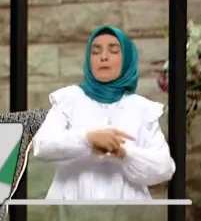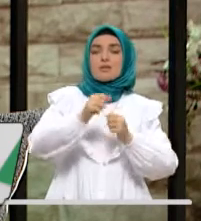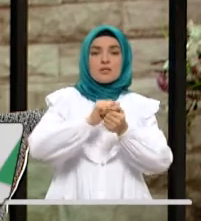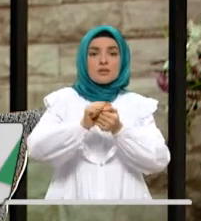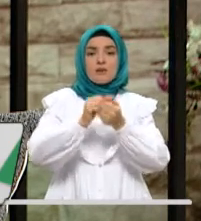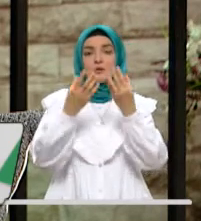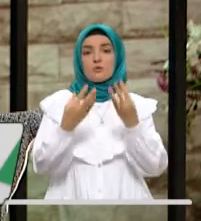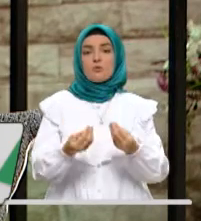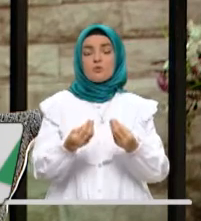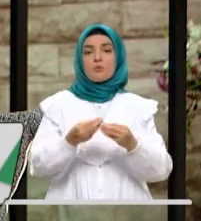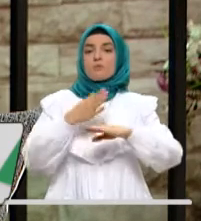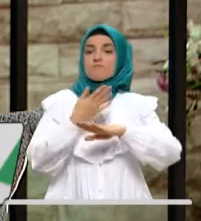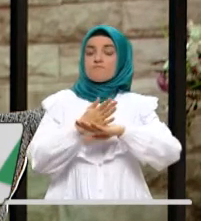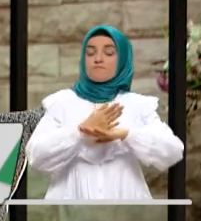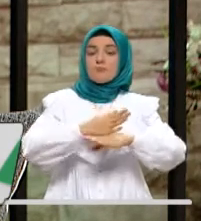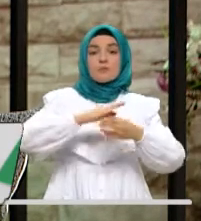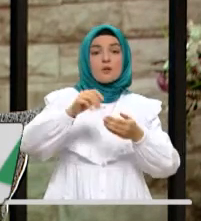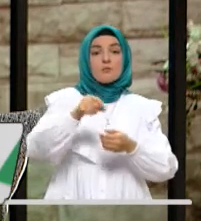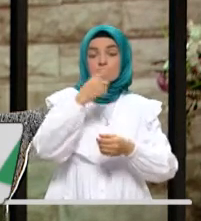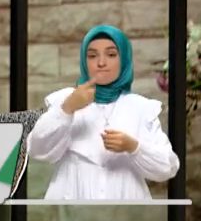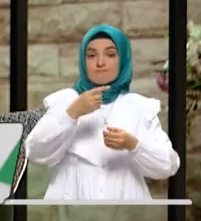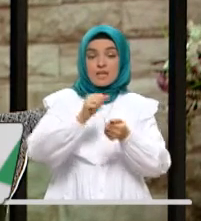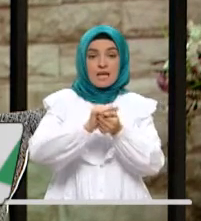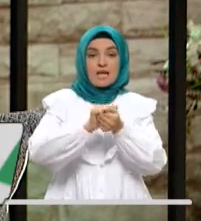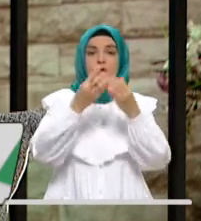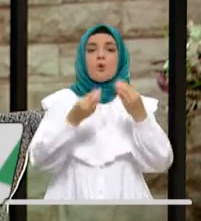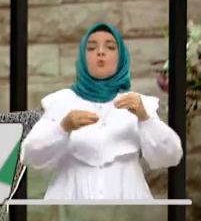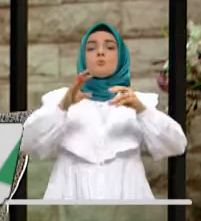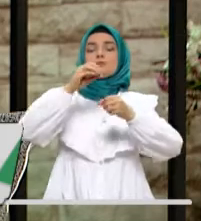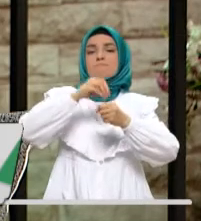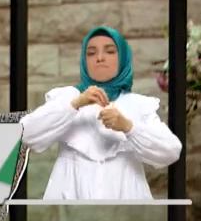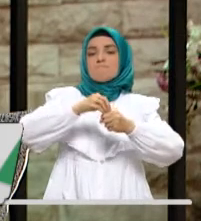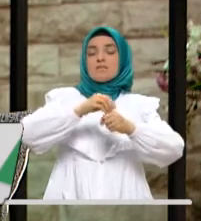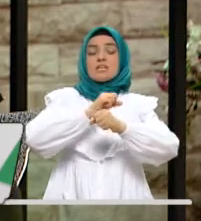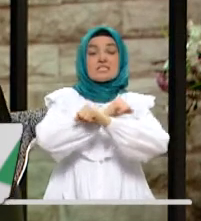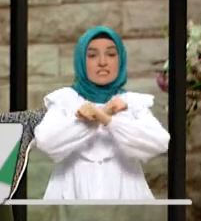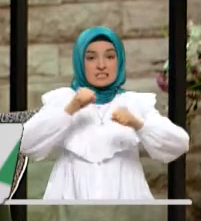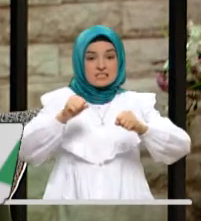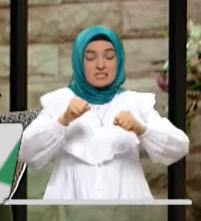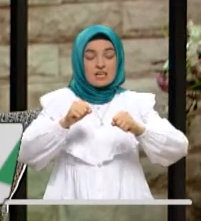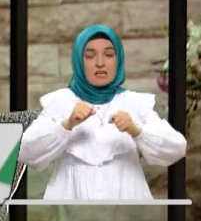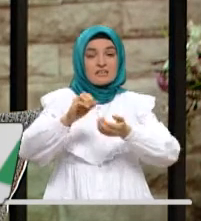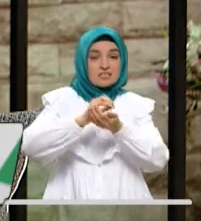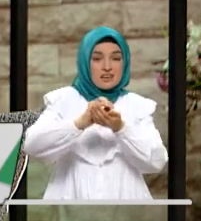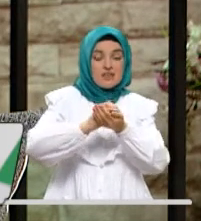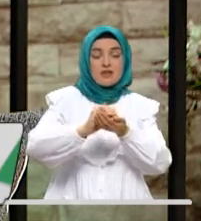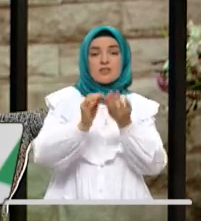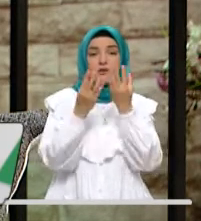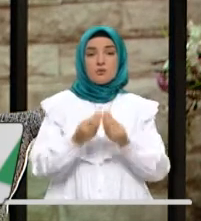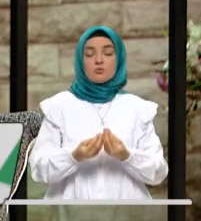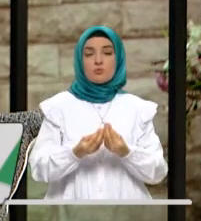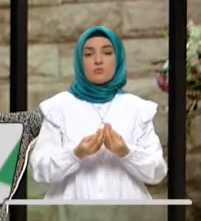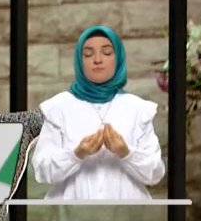el gücüyle yıkama olmadığı için mecburen kimyasallarla bir yıkama söz konusu. Orada daha fazla kimyasal devreye giriyor.